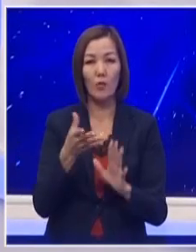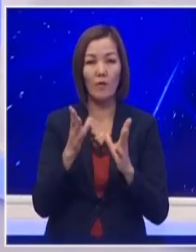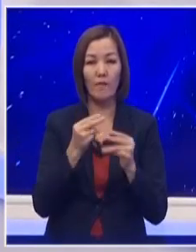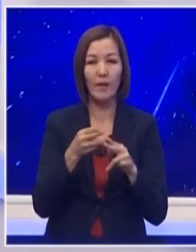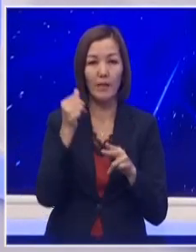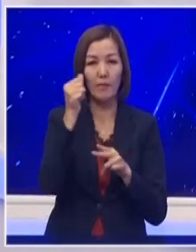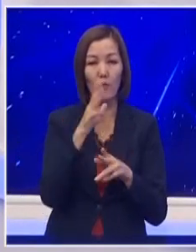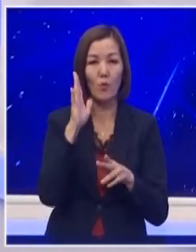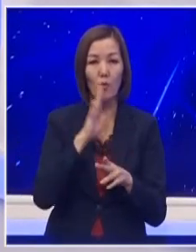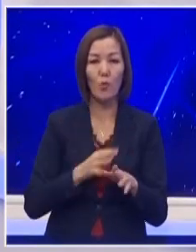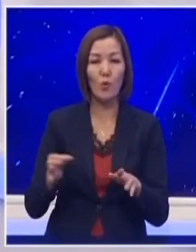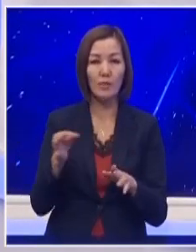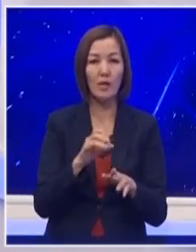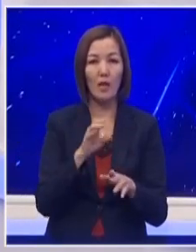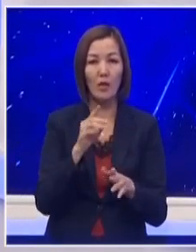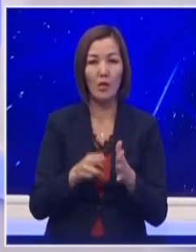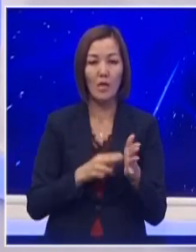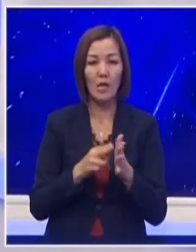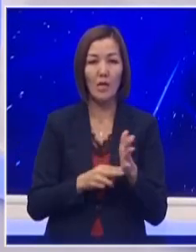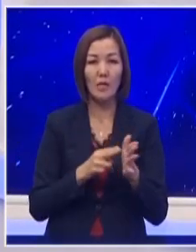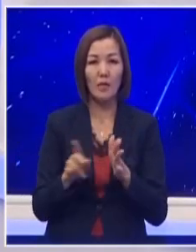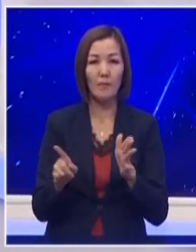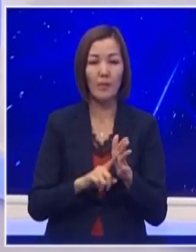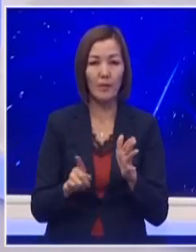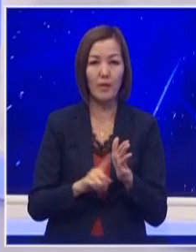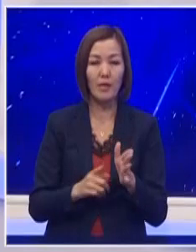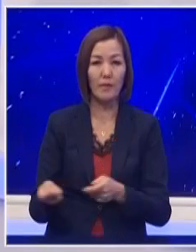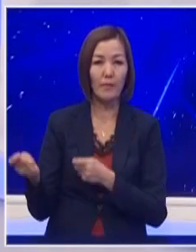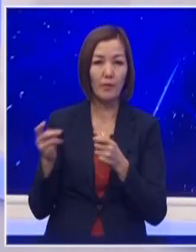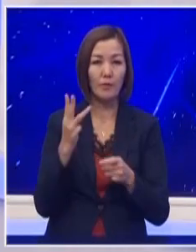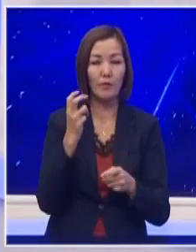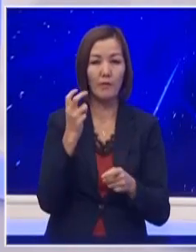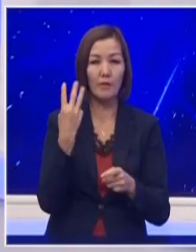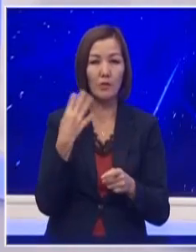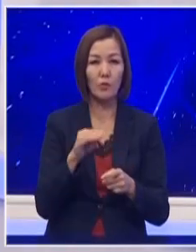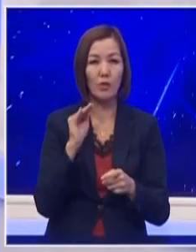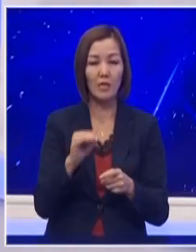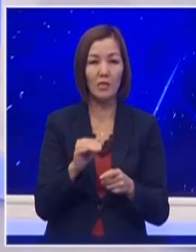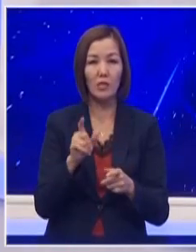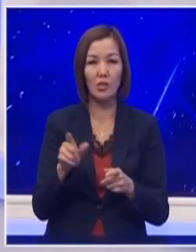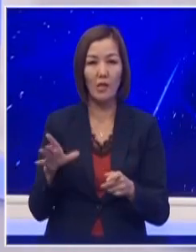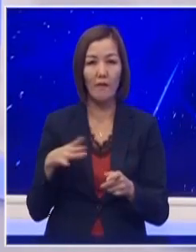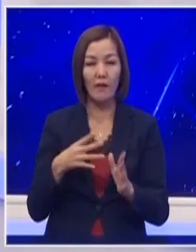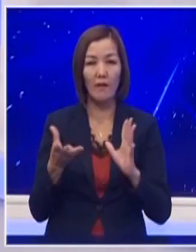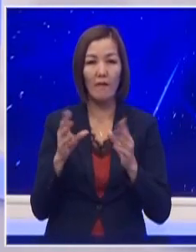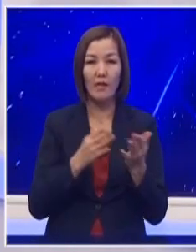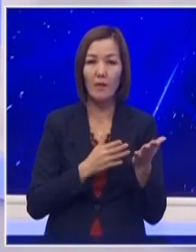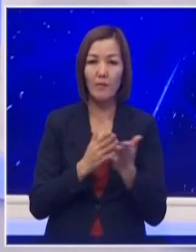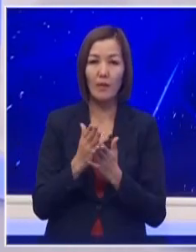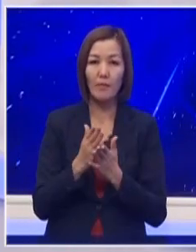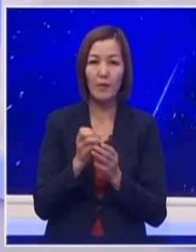в этом году на озеро Алаколь железнодорожным транспортом доставлено более 240 тысяч пассажиров в данном направлении